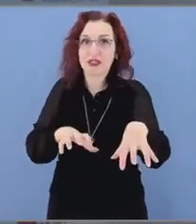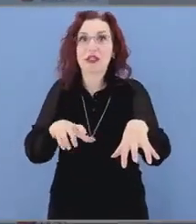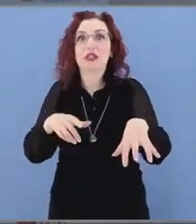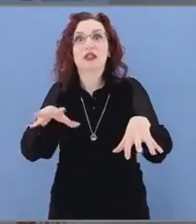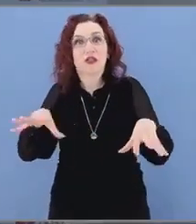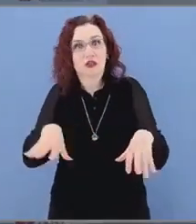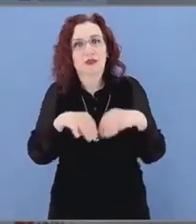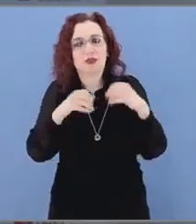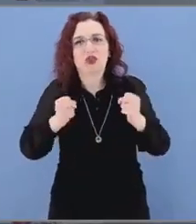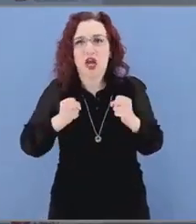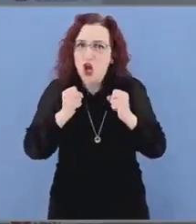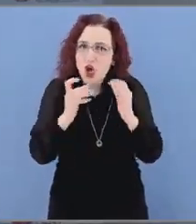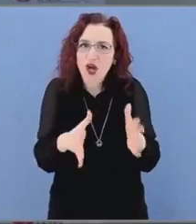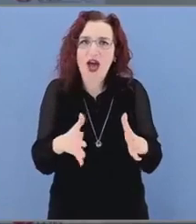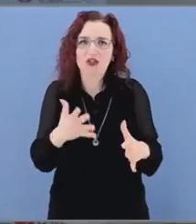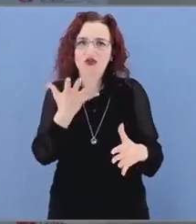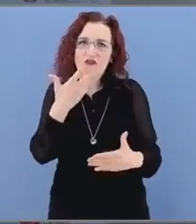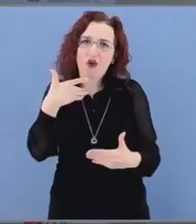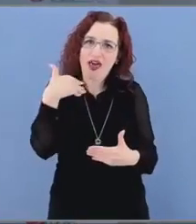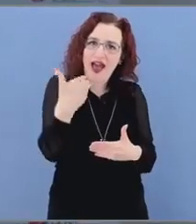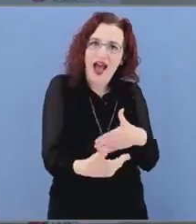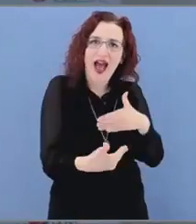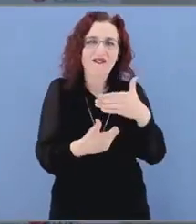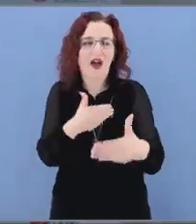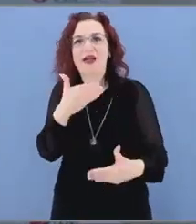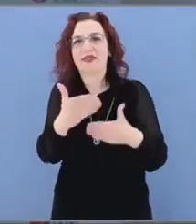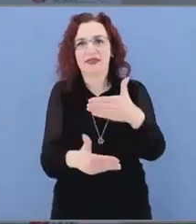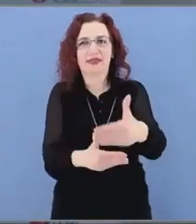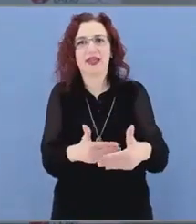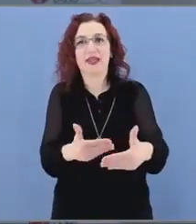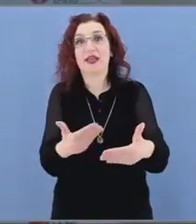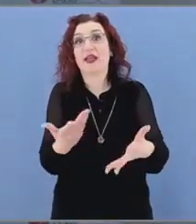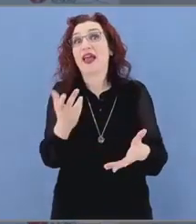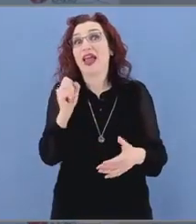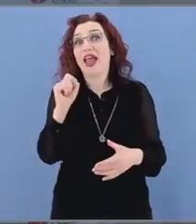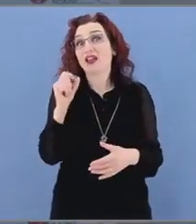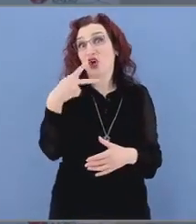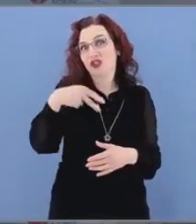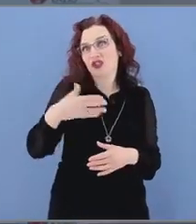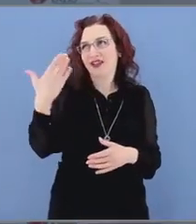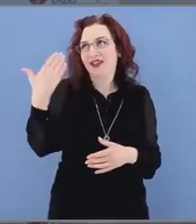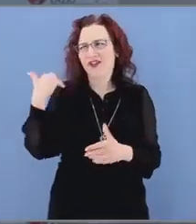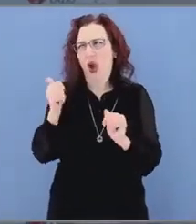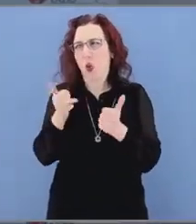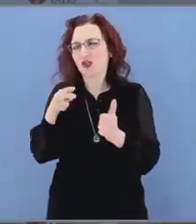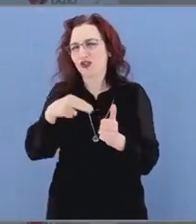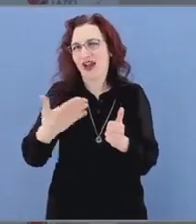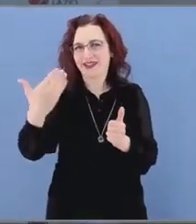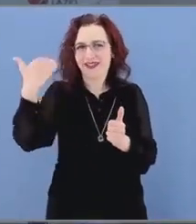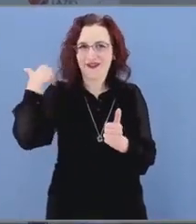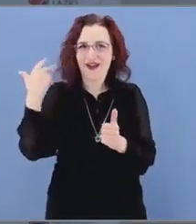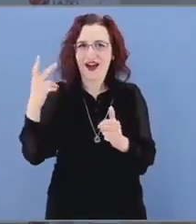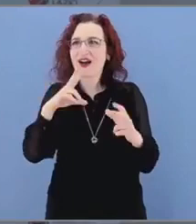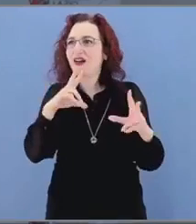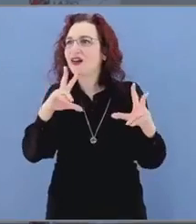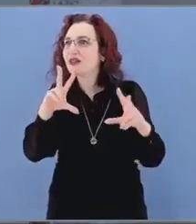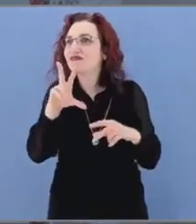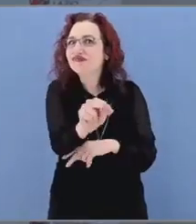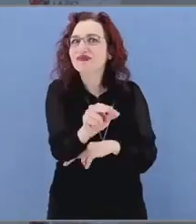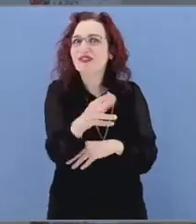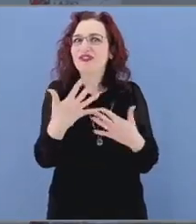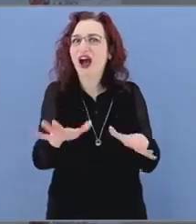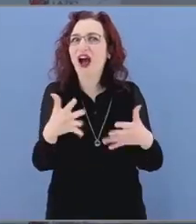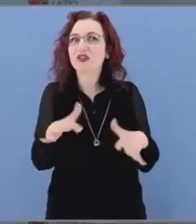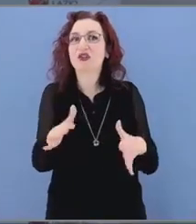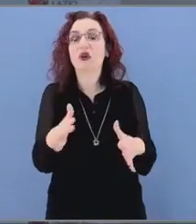andare avanti e, come ci siamo detti 12 anni fa, 11 anni fa, per fortuna hanno poi incontrato